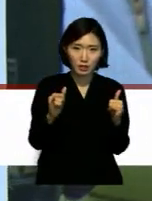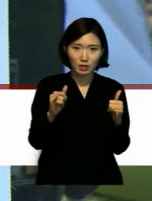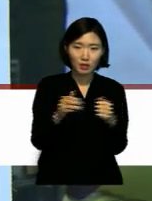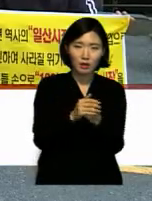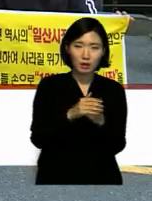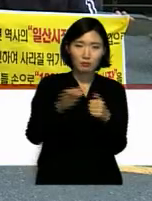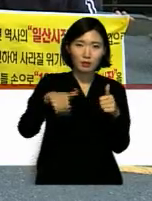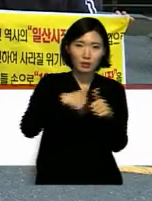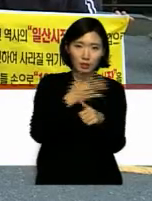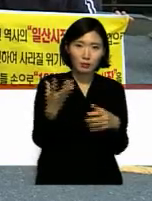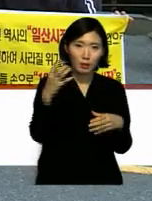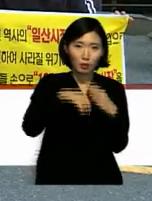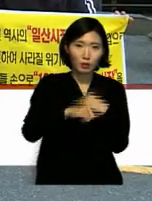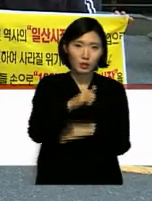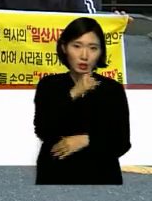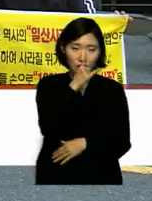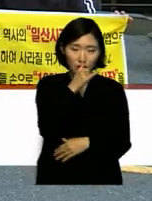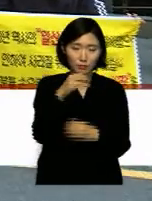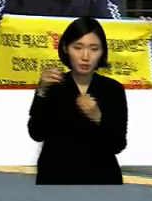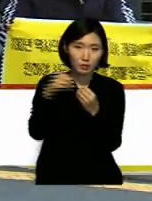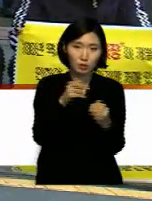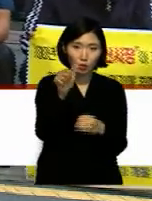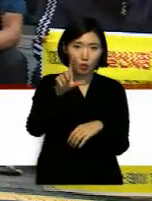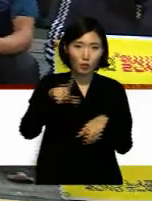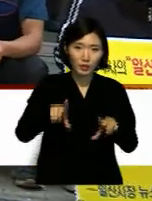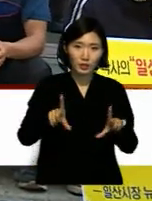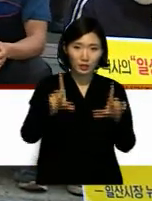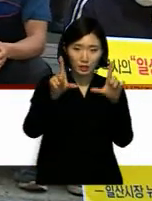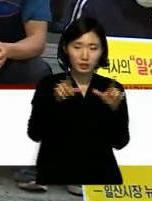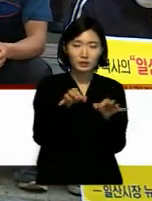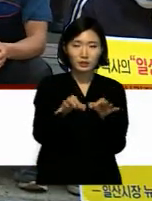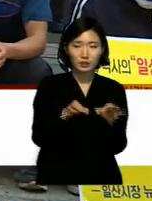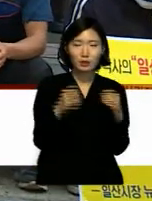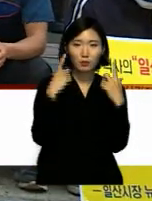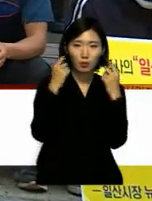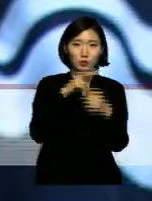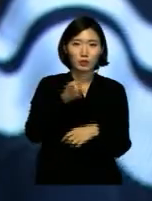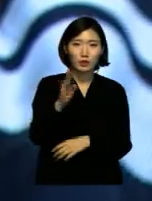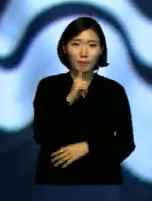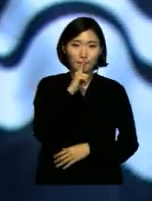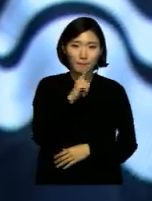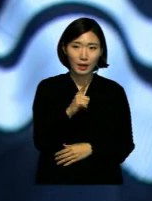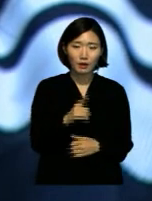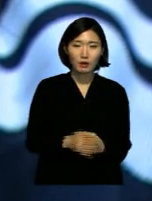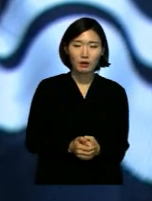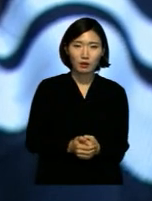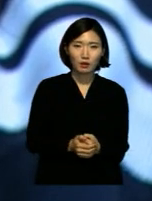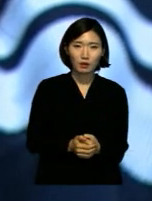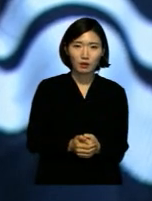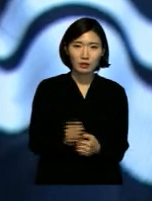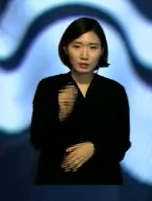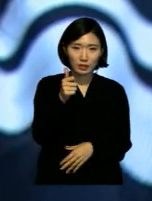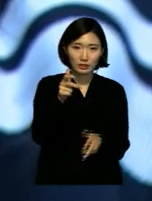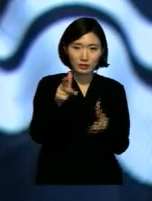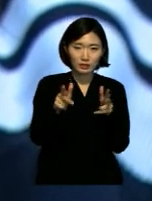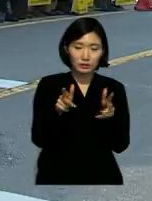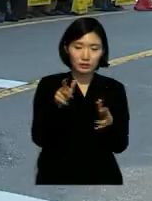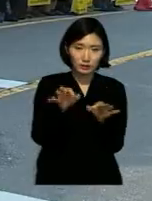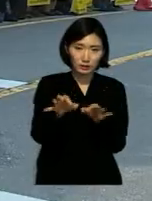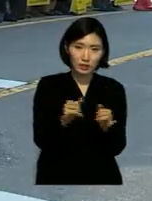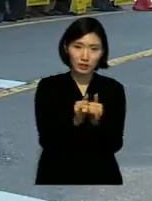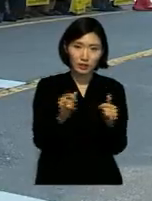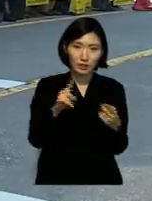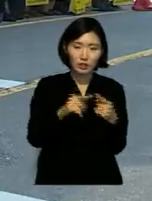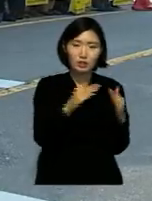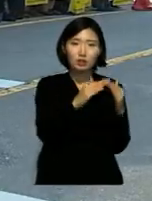있는 일산 시장과 민속 5일장을 보존해야 한다는 주장입니다. 여기에 영세 상인에 대한 이주